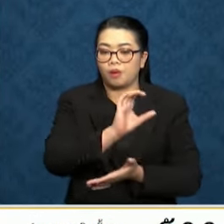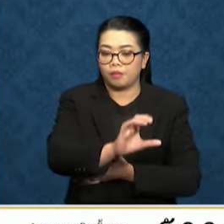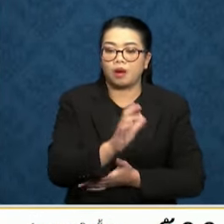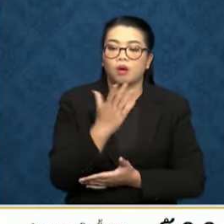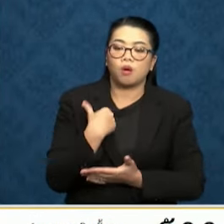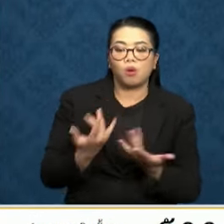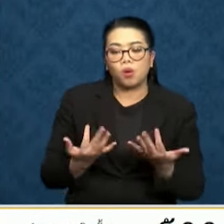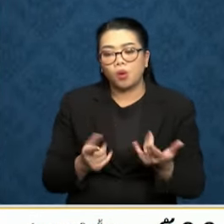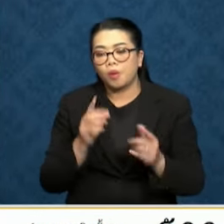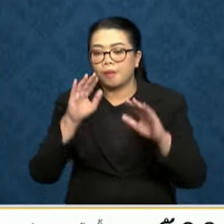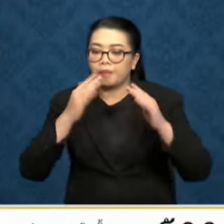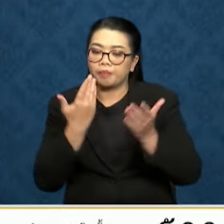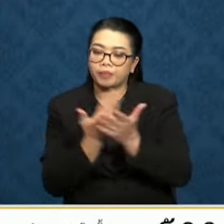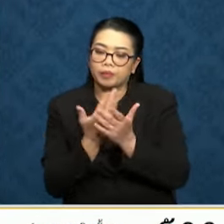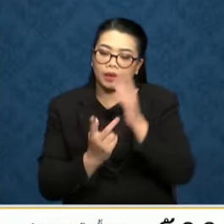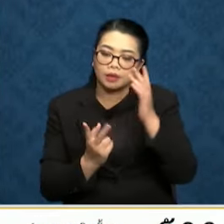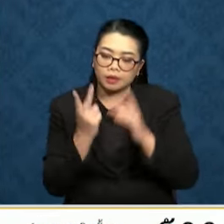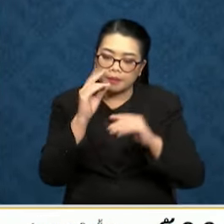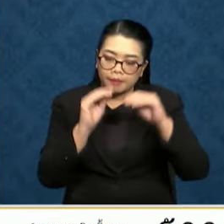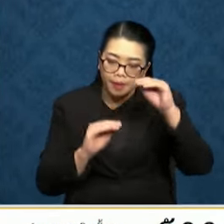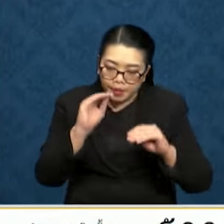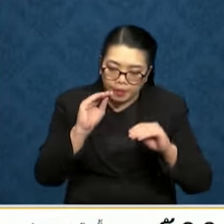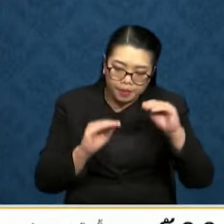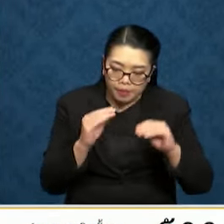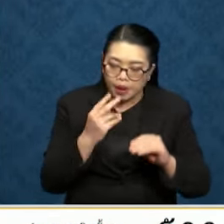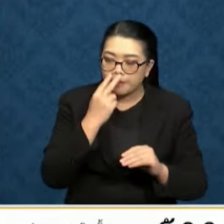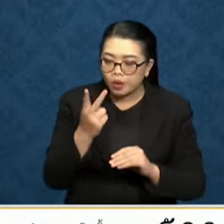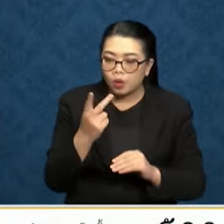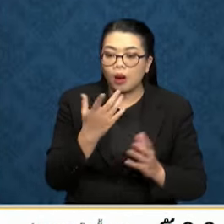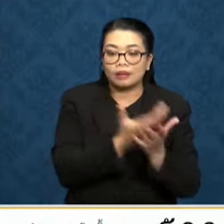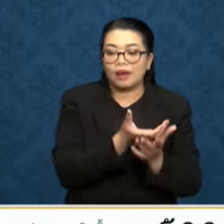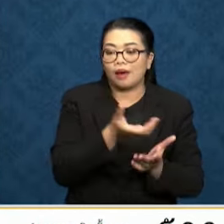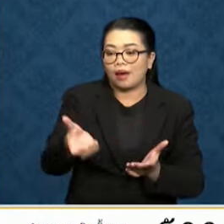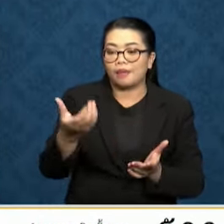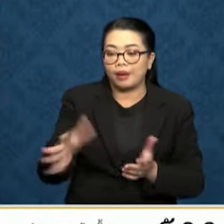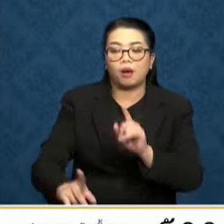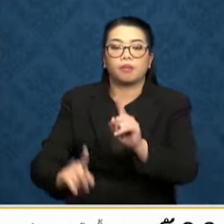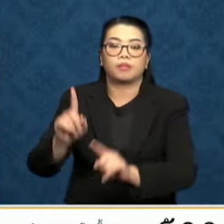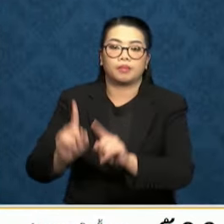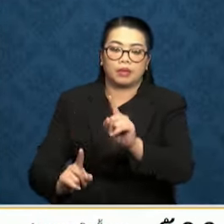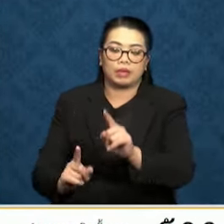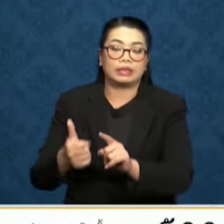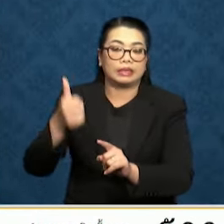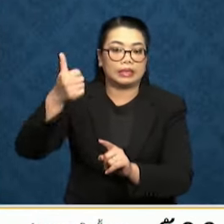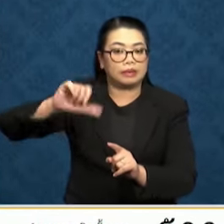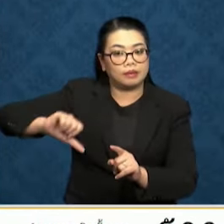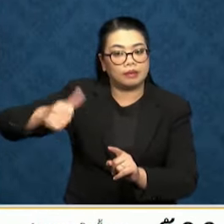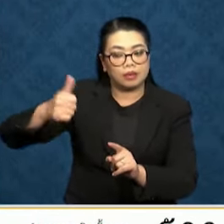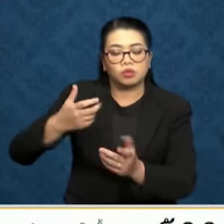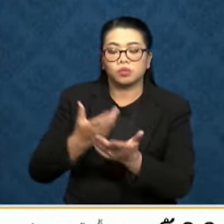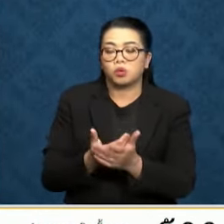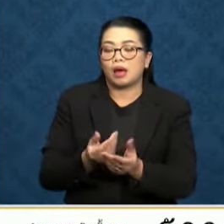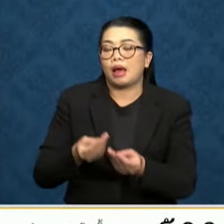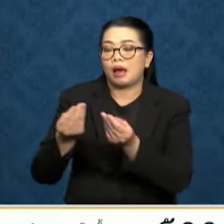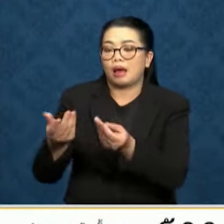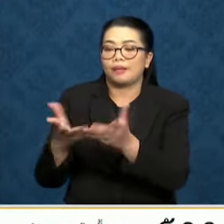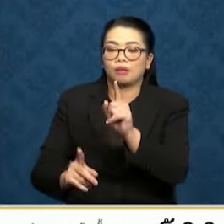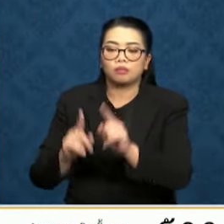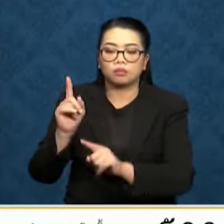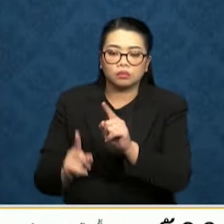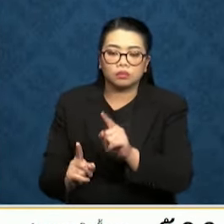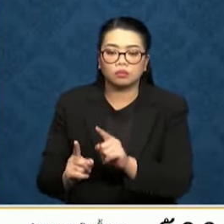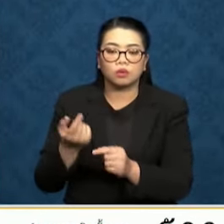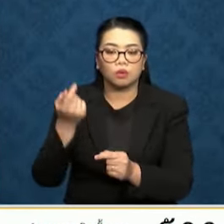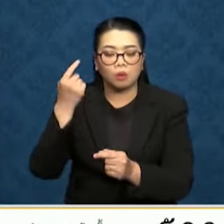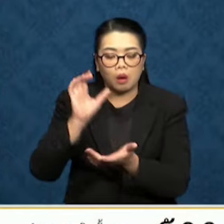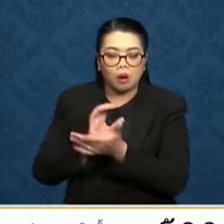ที่คอยปรับลดงบประมาณเนี่ยไปเป็นผู้ประเมินผลเพราะว่าตัวชี้วัดที่เป็นผลผลผลิตเนี่ยมันไม่สามารถวัดความ